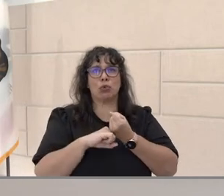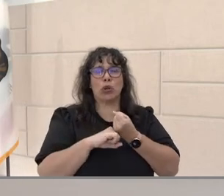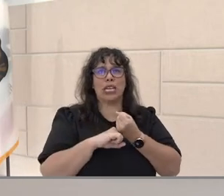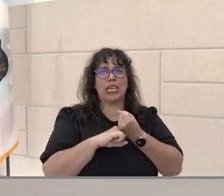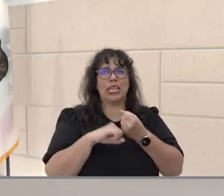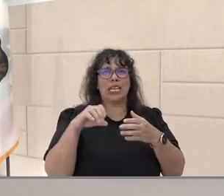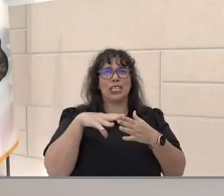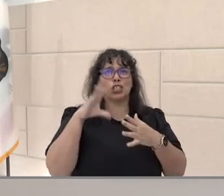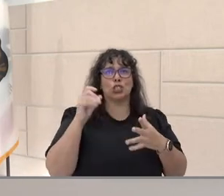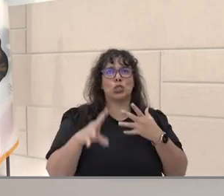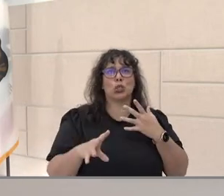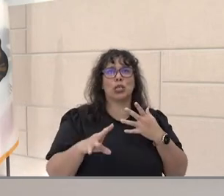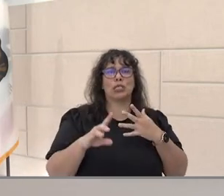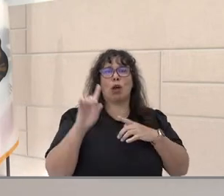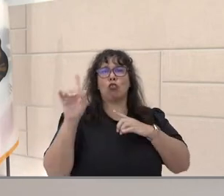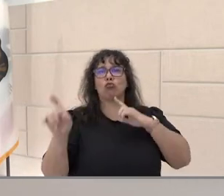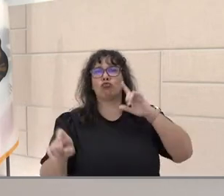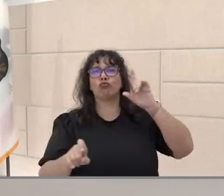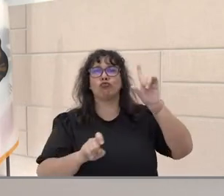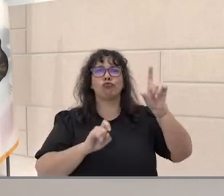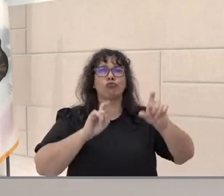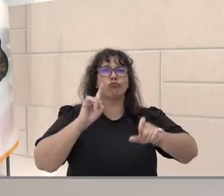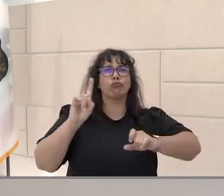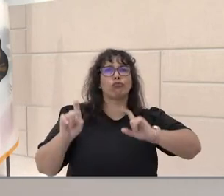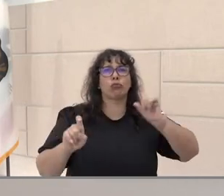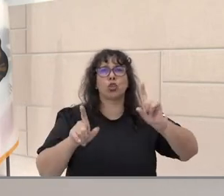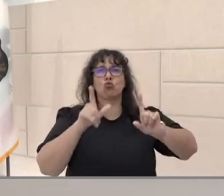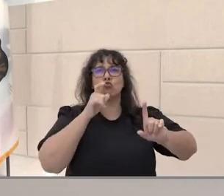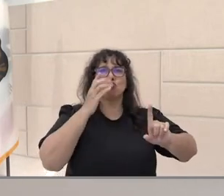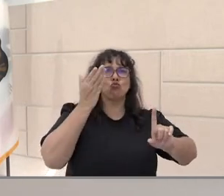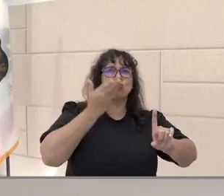ដើម្បីផ្ដល់ការគ្រប់គ្រងទៅលើសិស្ស